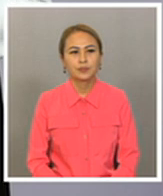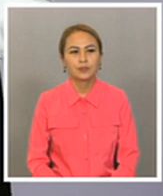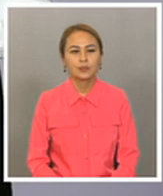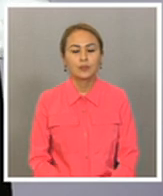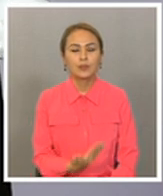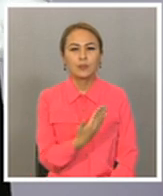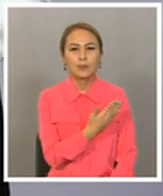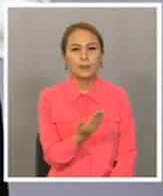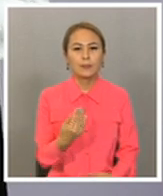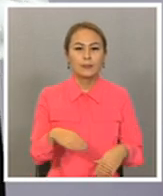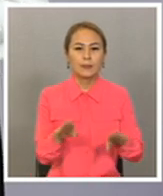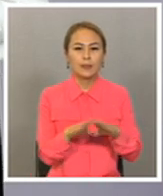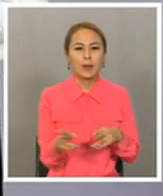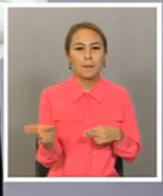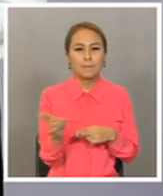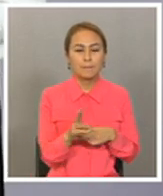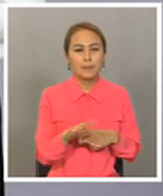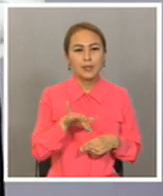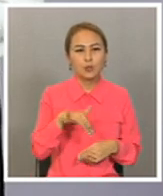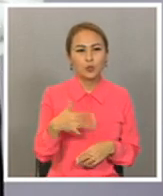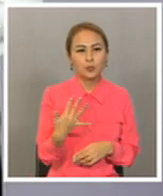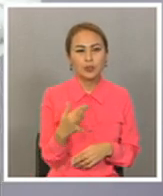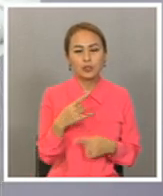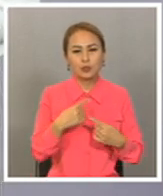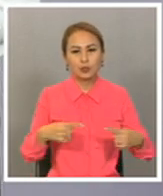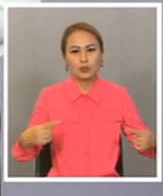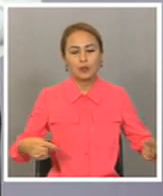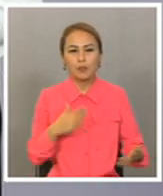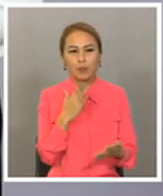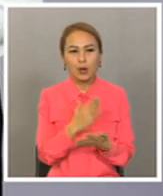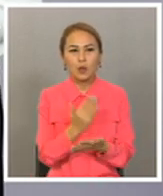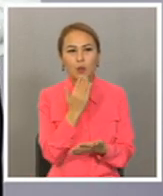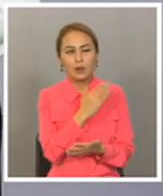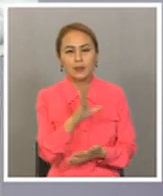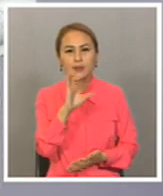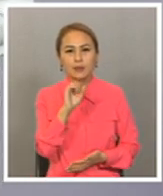Мұнда балықтың 55 түрі кездеседі. Олар